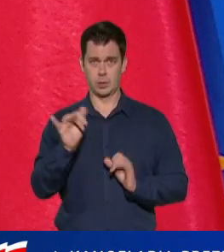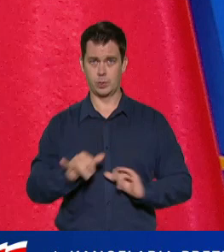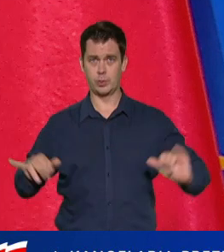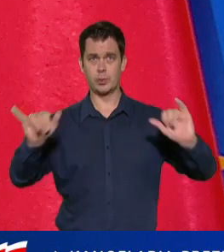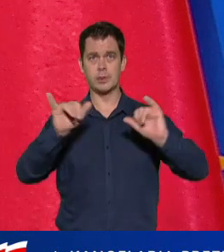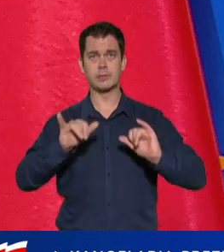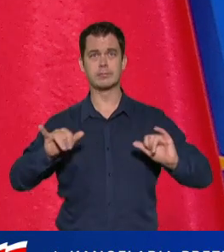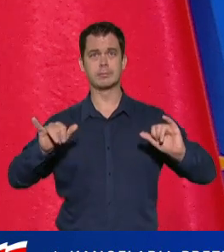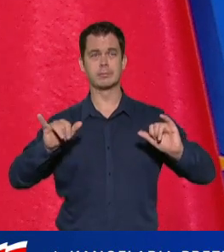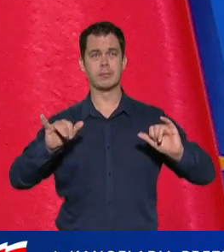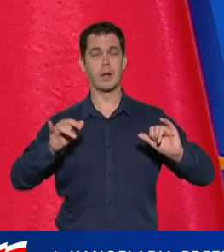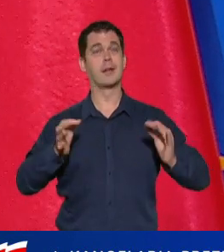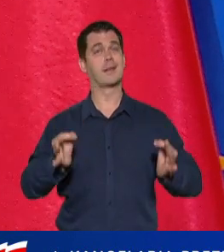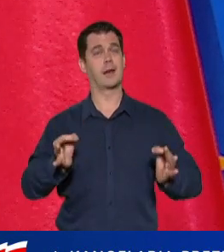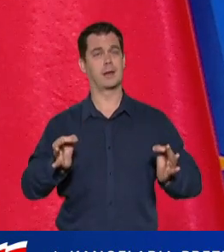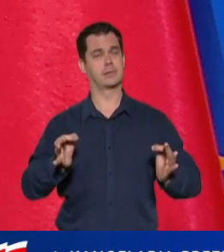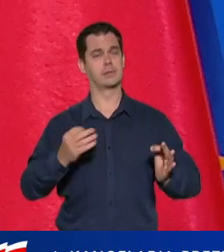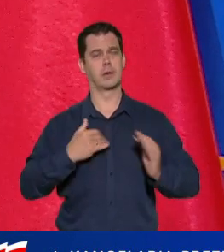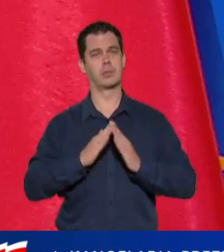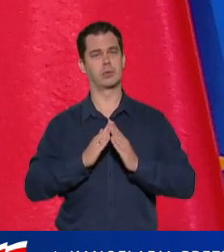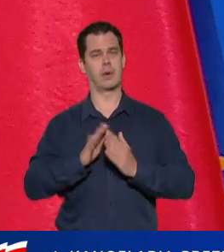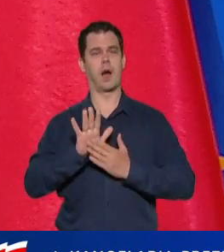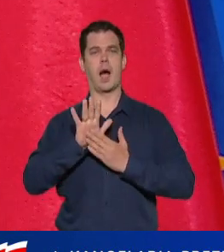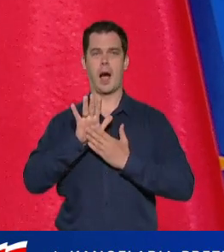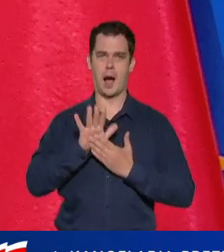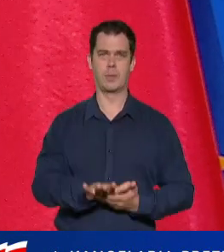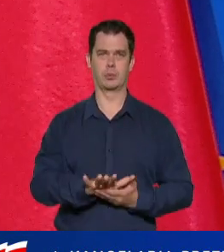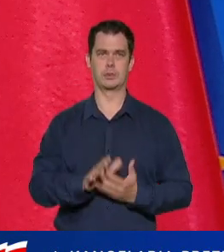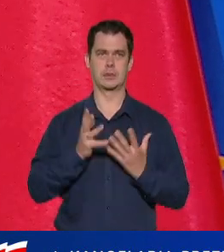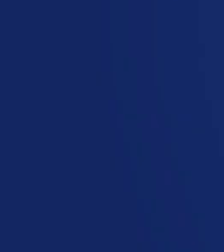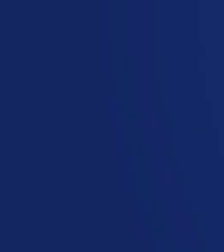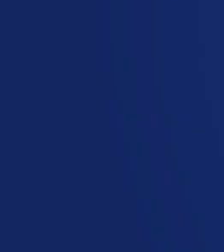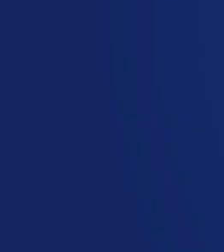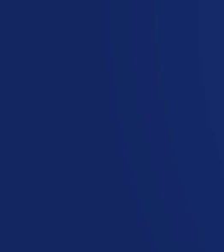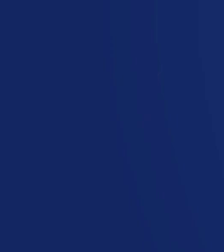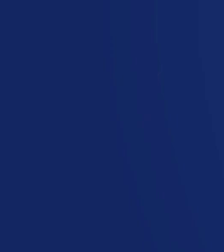to jest właśnie właściwy moment, żeby hamulec nacisnąć. Dziękuję.